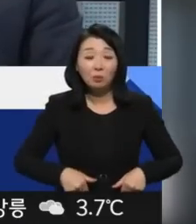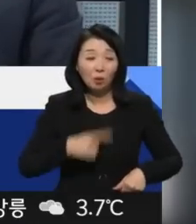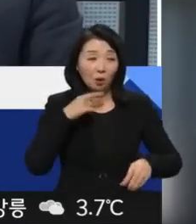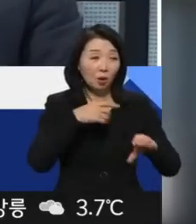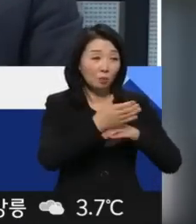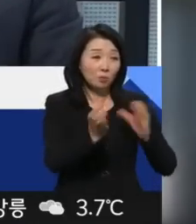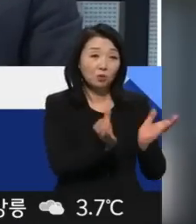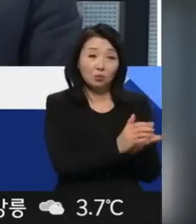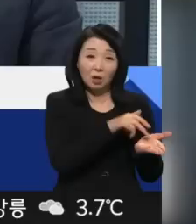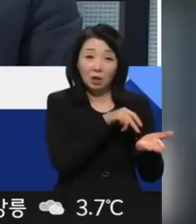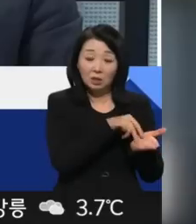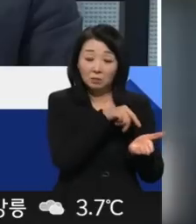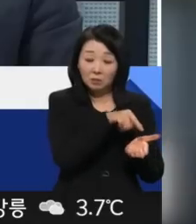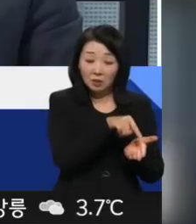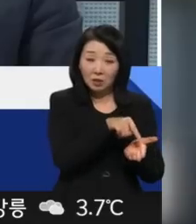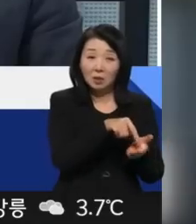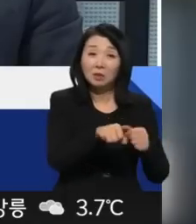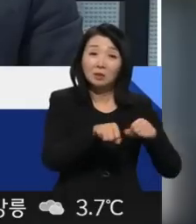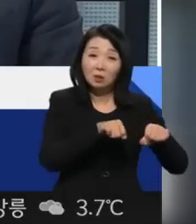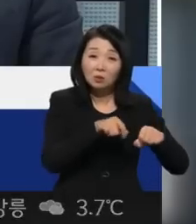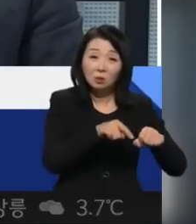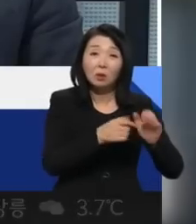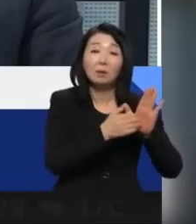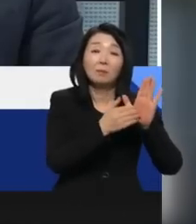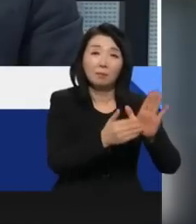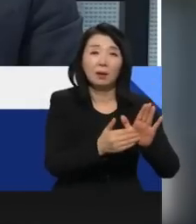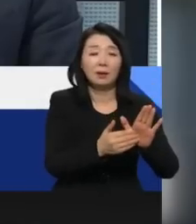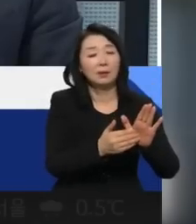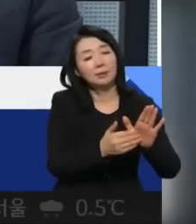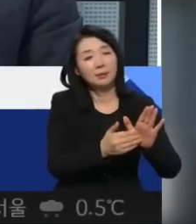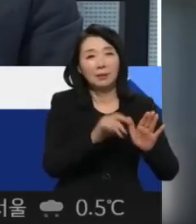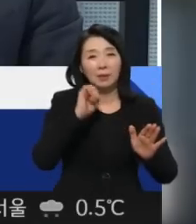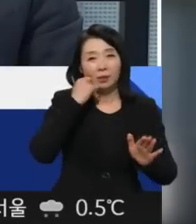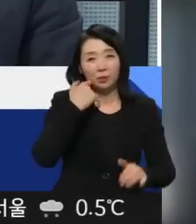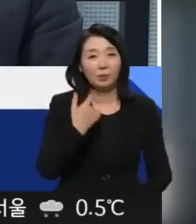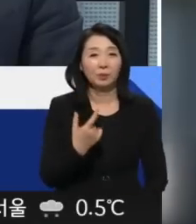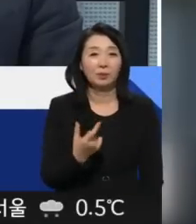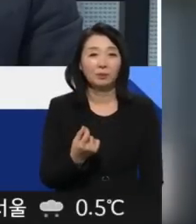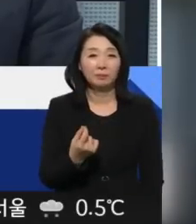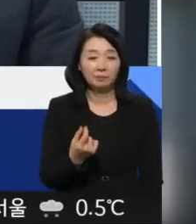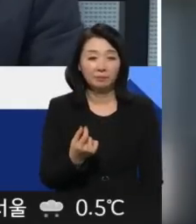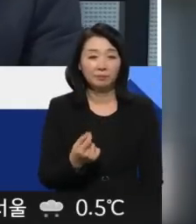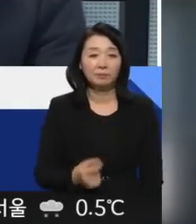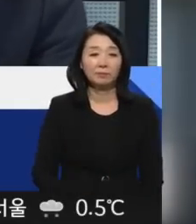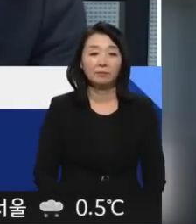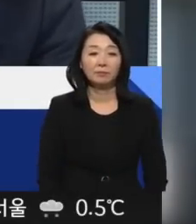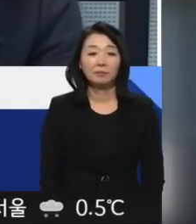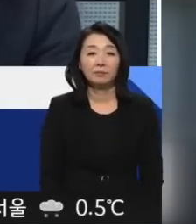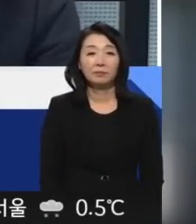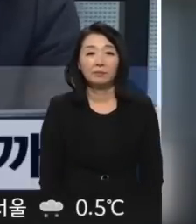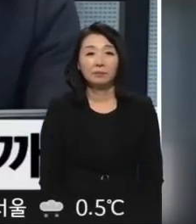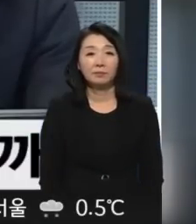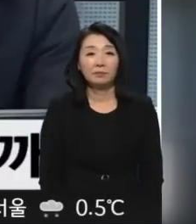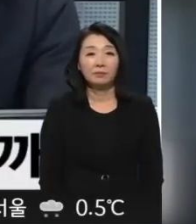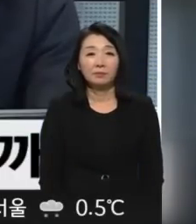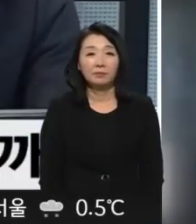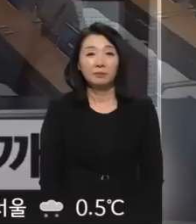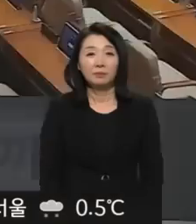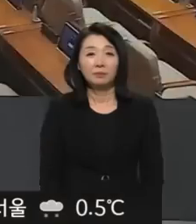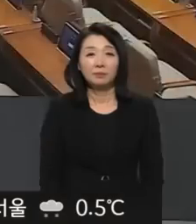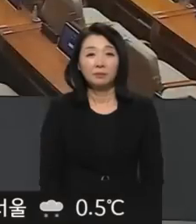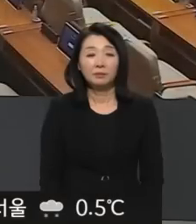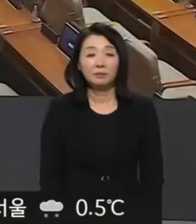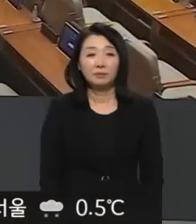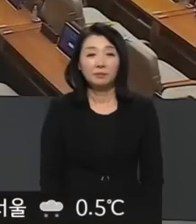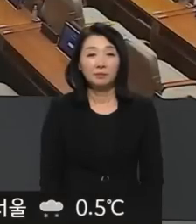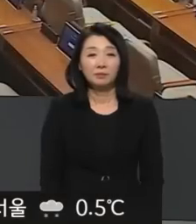민주당 입장에서는 저것을 적극적으로 막기는 쉽지가 않다 이렇게 보고 있습니다. 네,